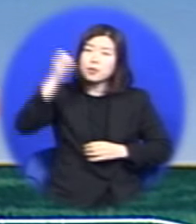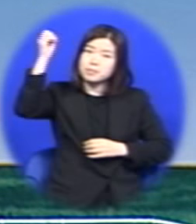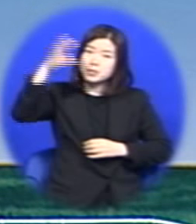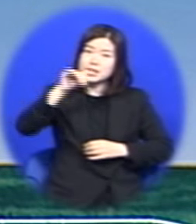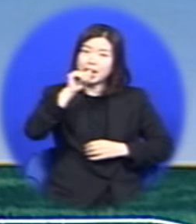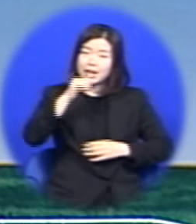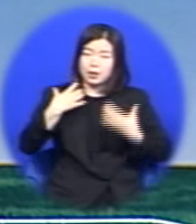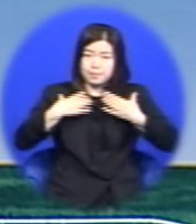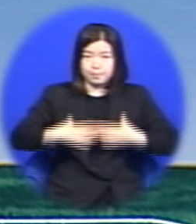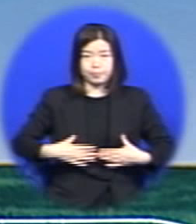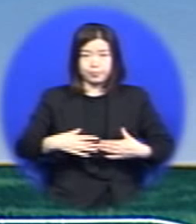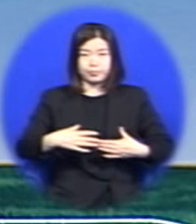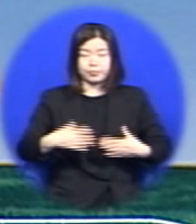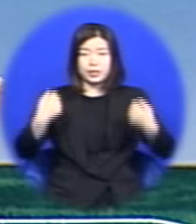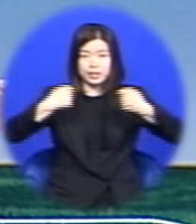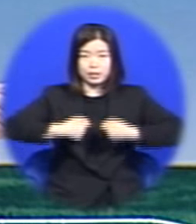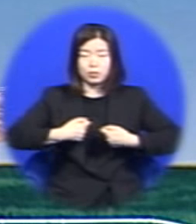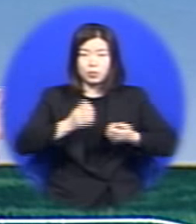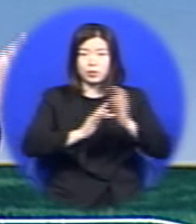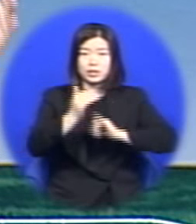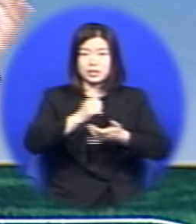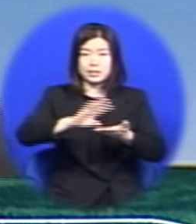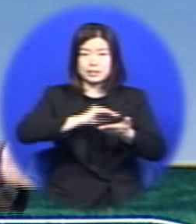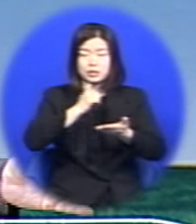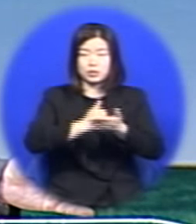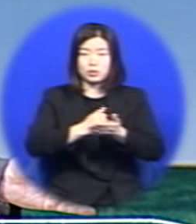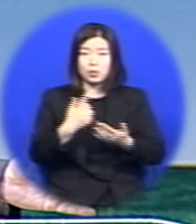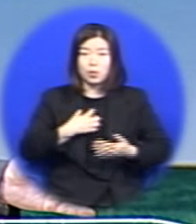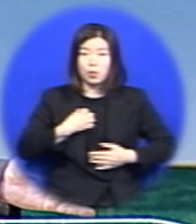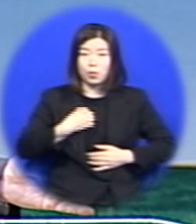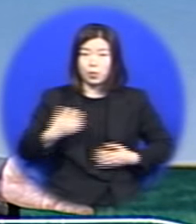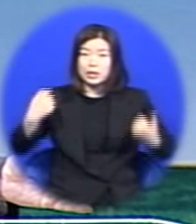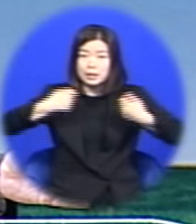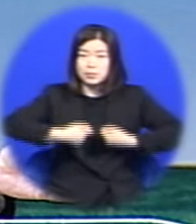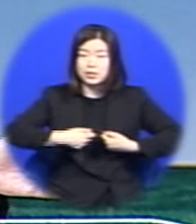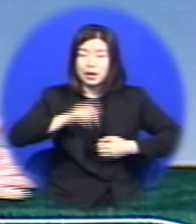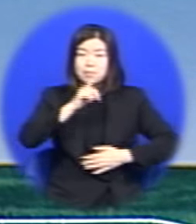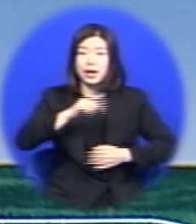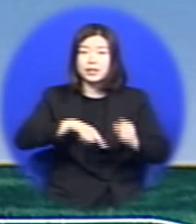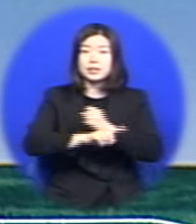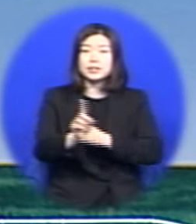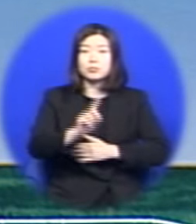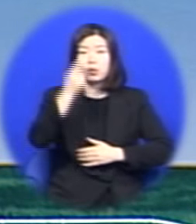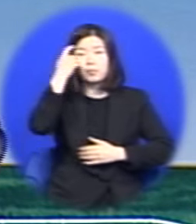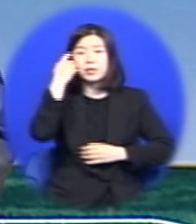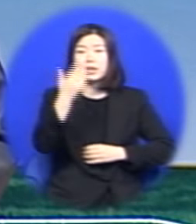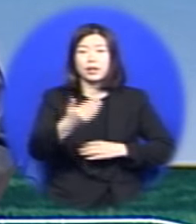입고 예수 그리스도로 옷을 입는다는 것은 뭘 말하는 거죠?